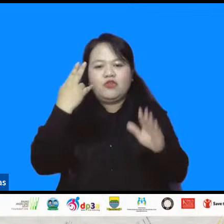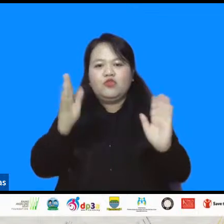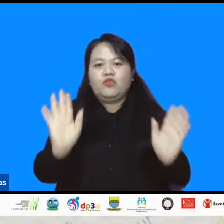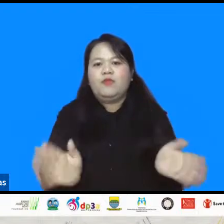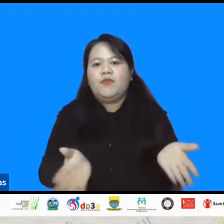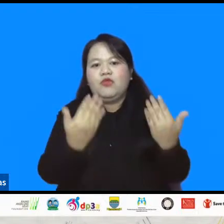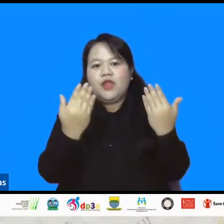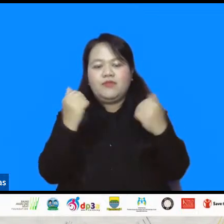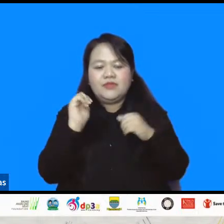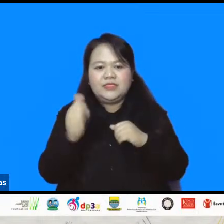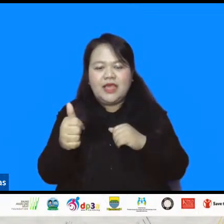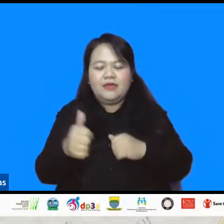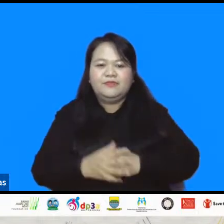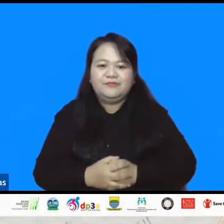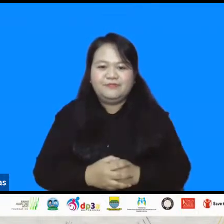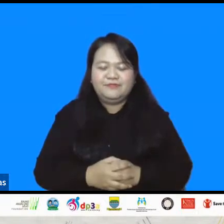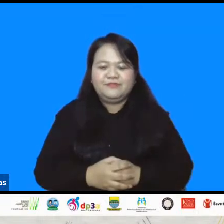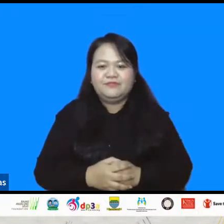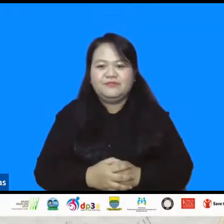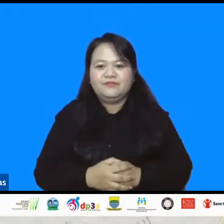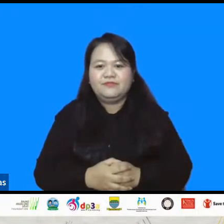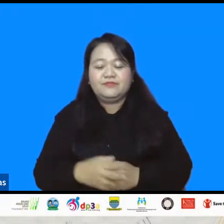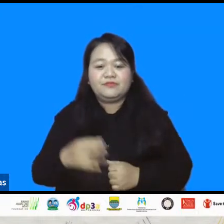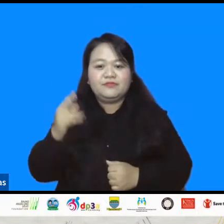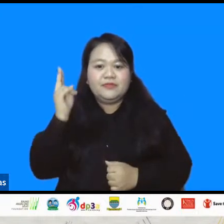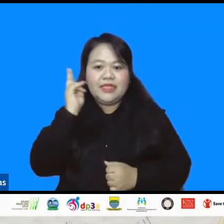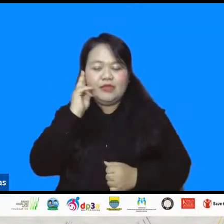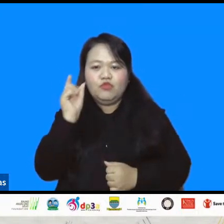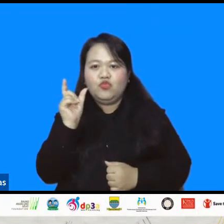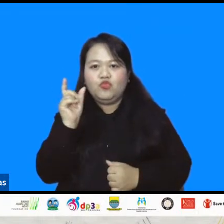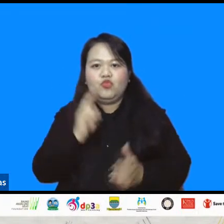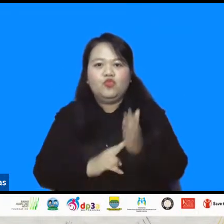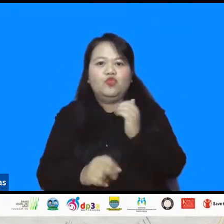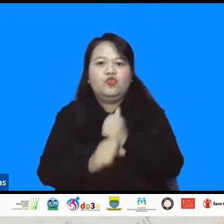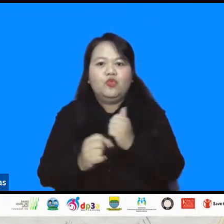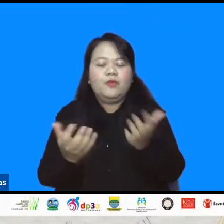pembangunan ini. Oke, kalau dari Bunda Umi gimana Bun?